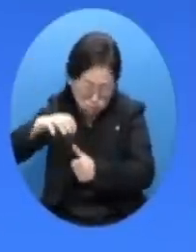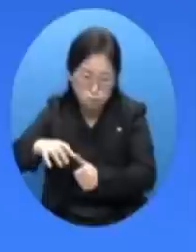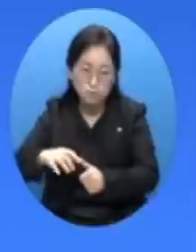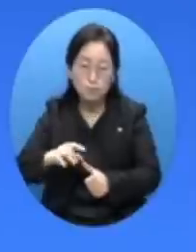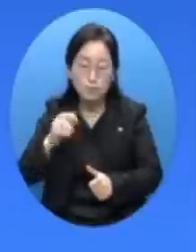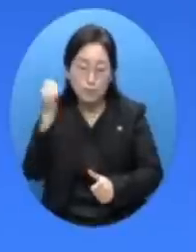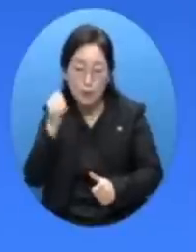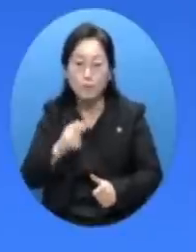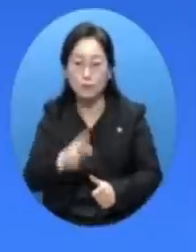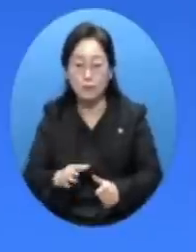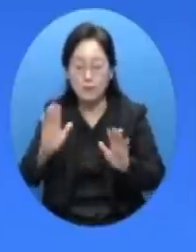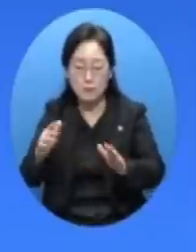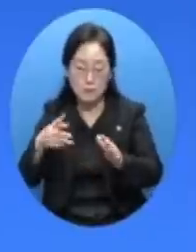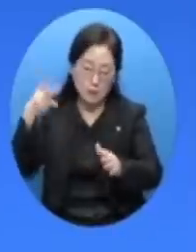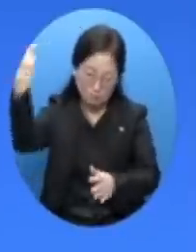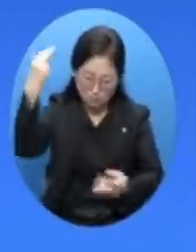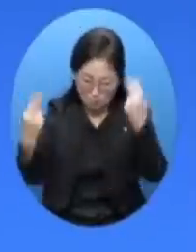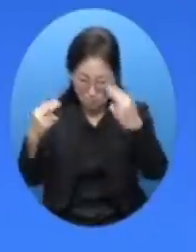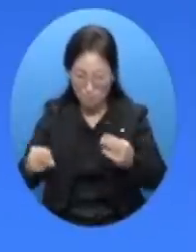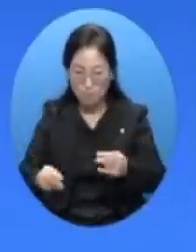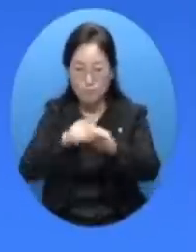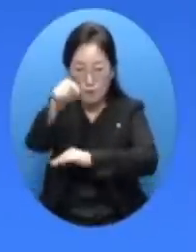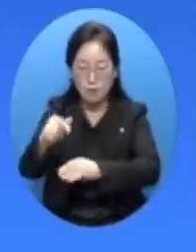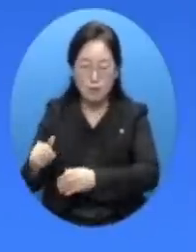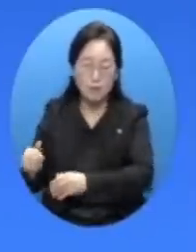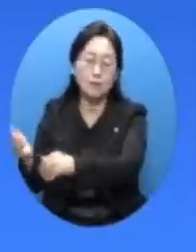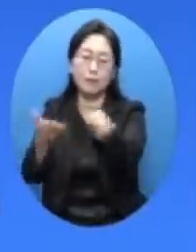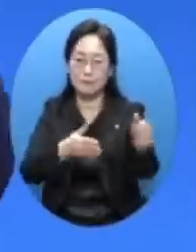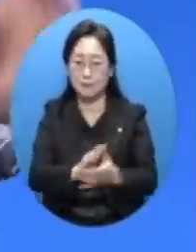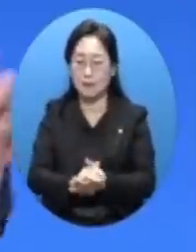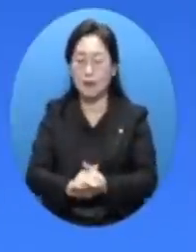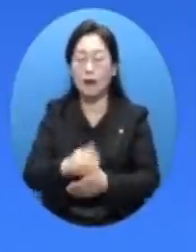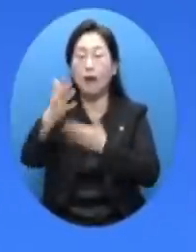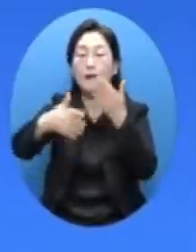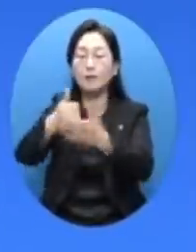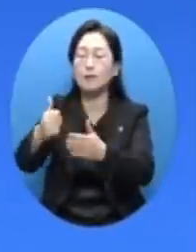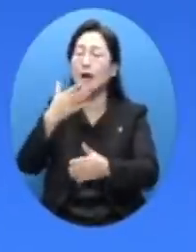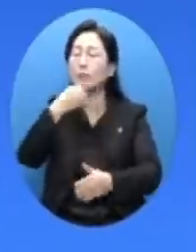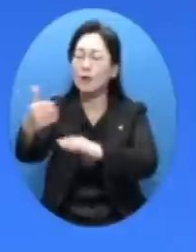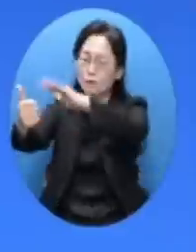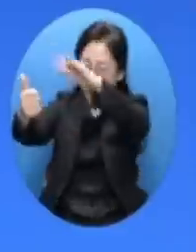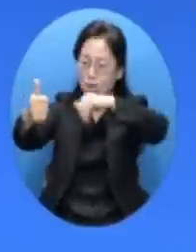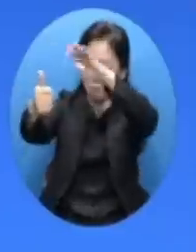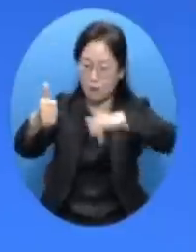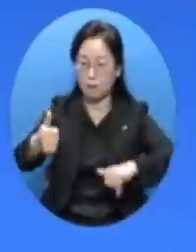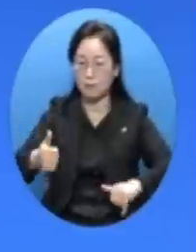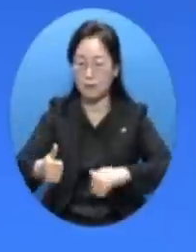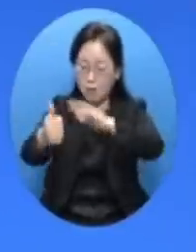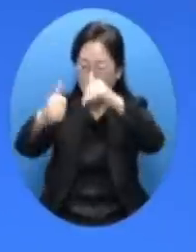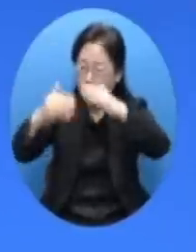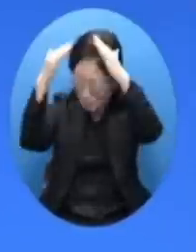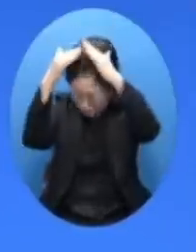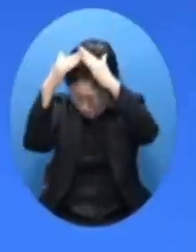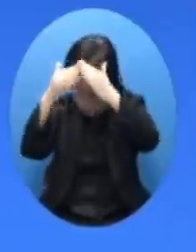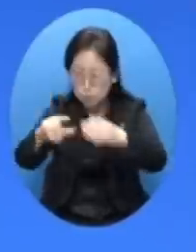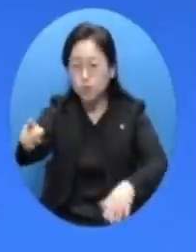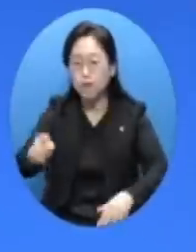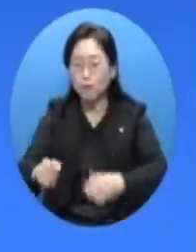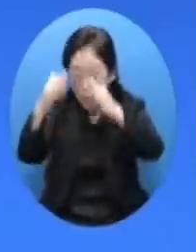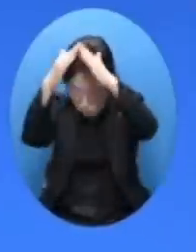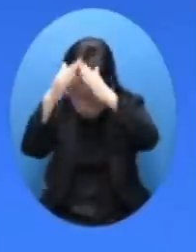시간 뛰쳐나오시기 바랍니다. 오죽하면 하나님께서 아브라함에게 너 나와라 나와라 밤낮 거기 앉아가지고 밤낮